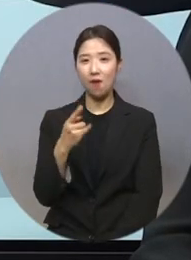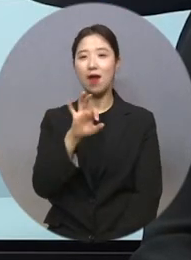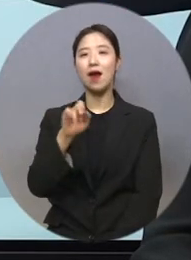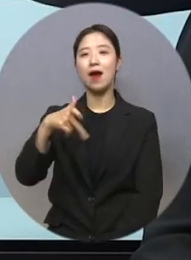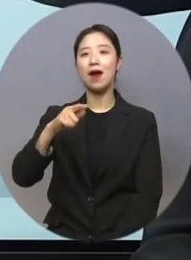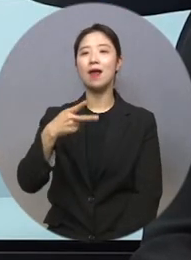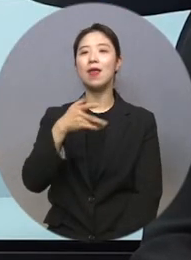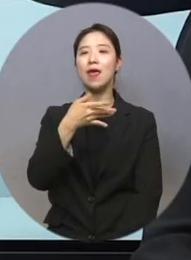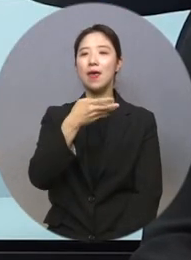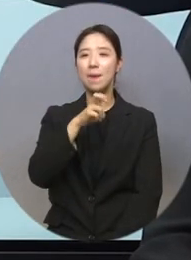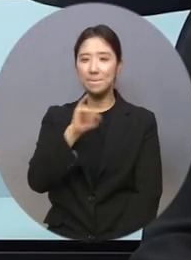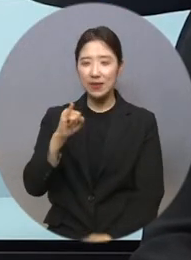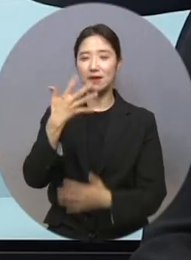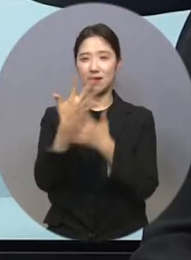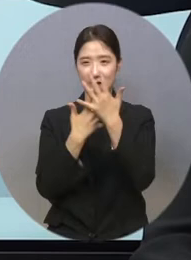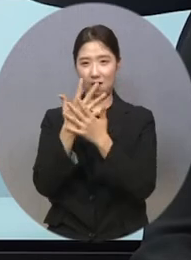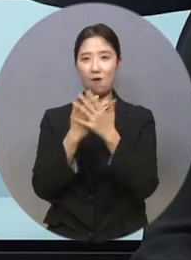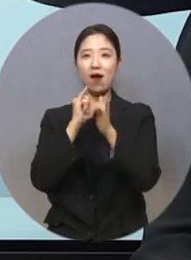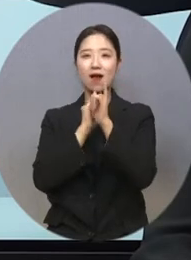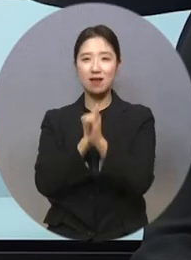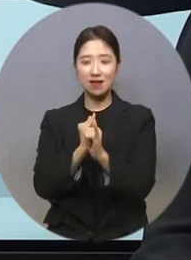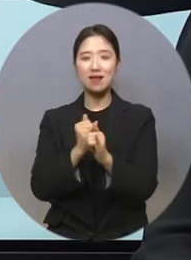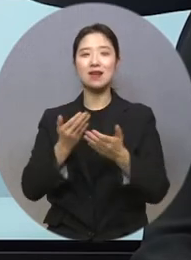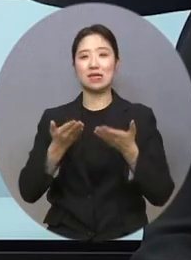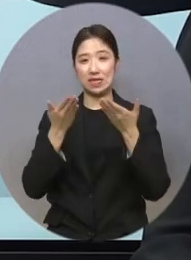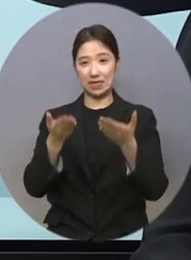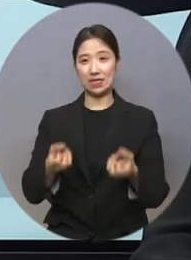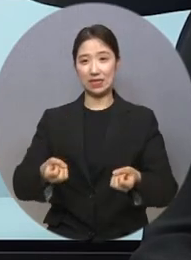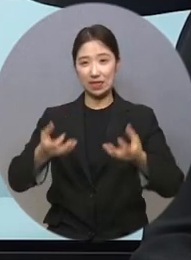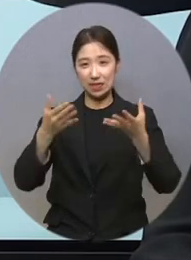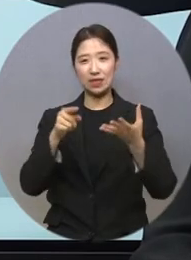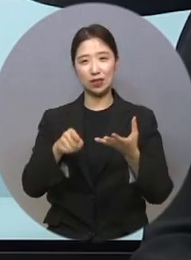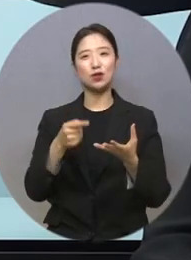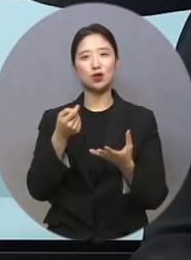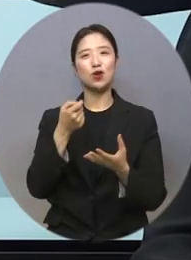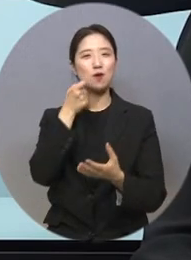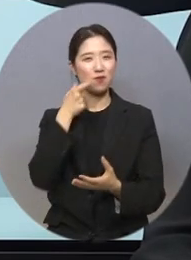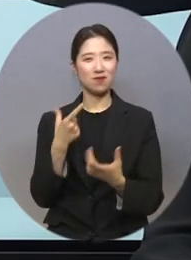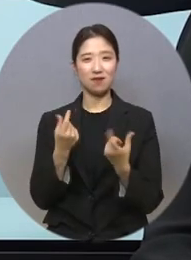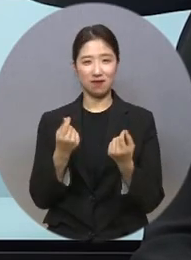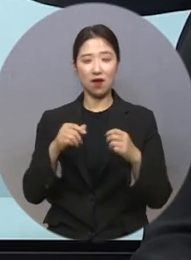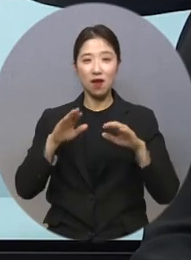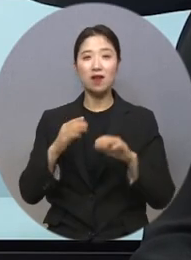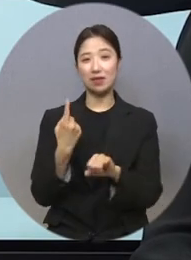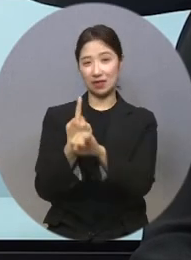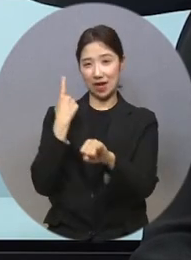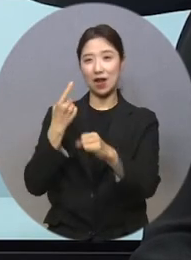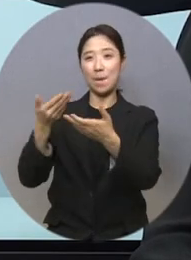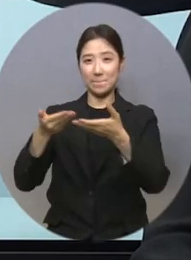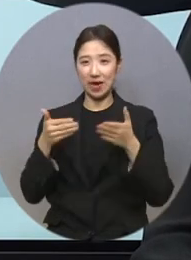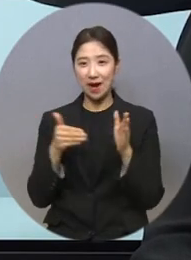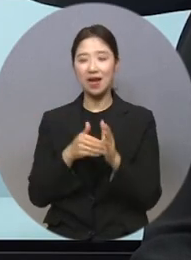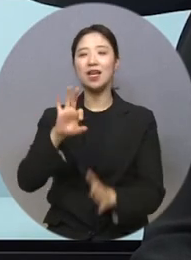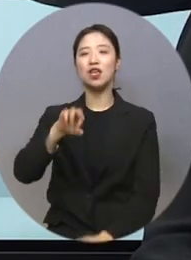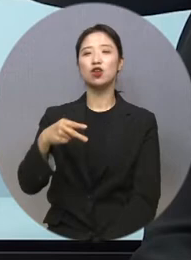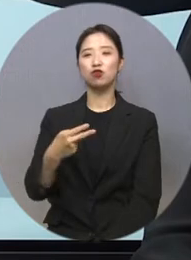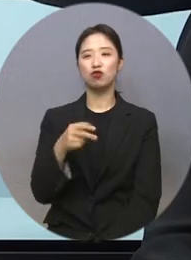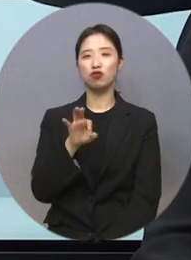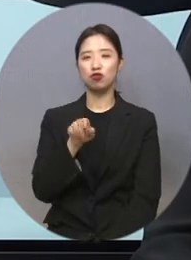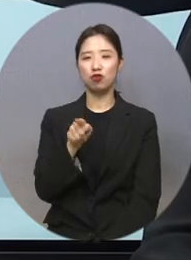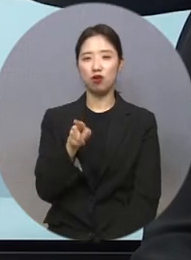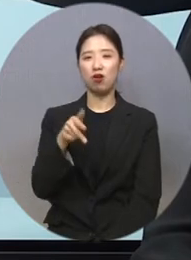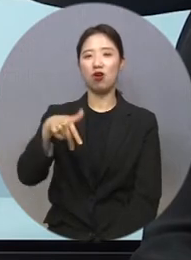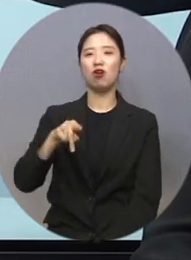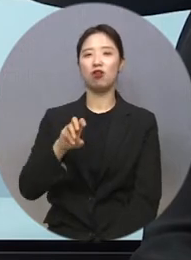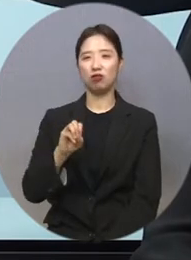전년도 수상자였던 우리나라의 윤여정 배우가 올해는 이제 시상자로 나섰죠? 농인 배우에게